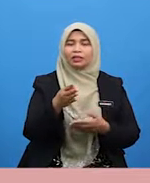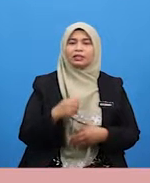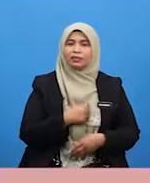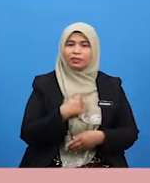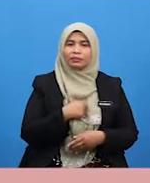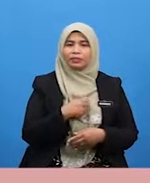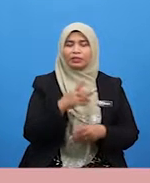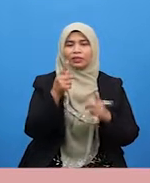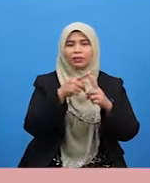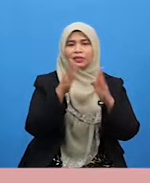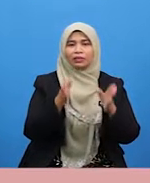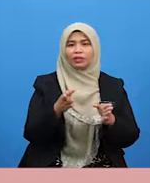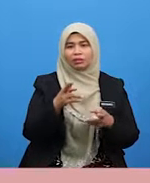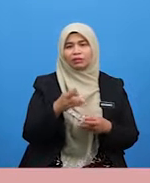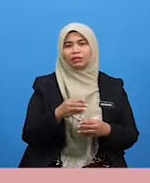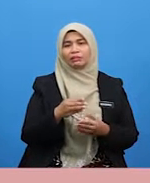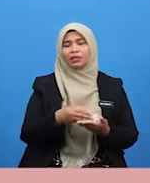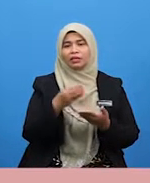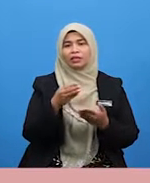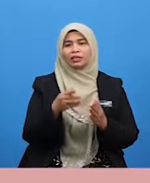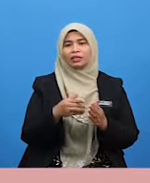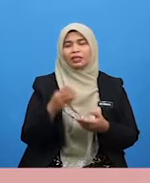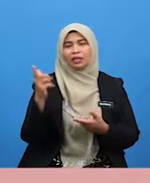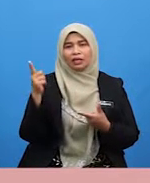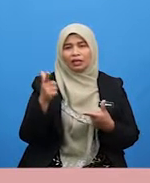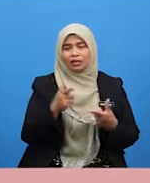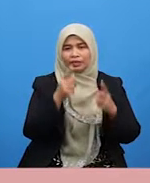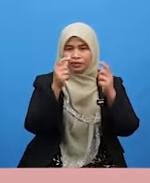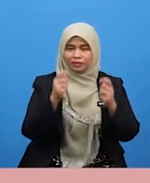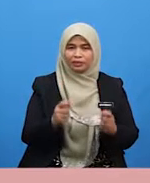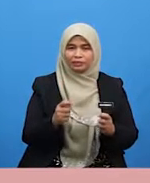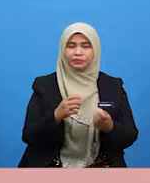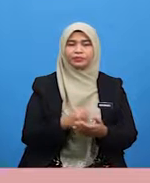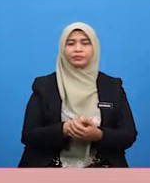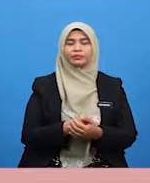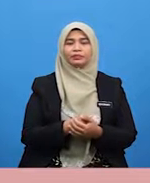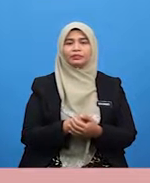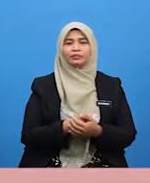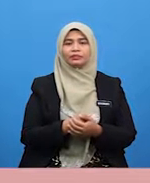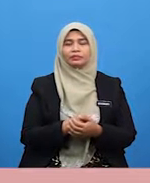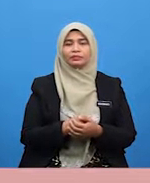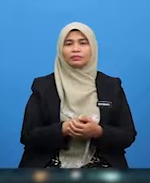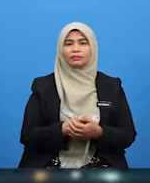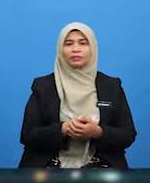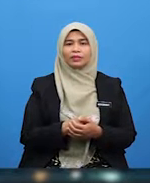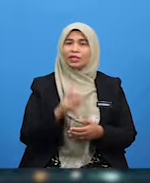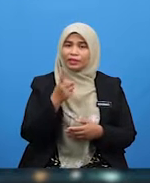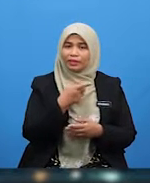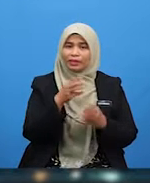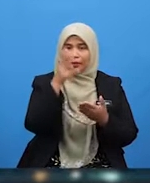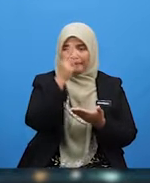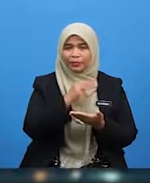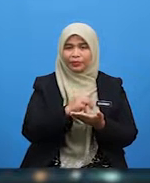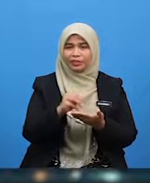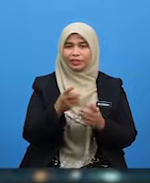tetamu. Apalagi, jangan lepaskan peluang mendapat pahala ini. Kita mulakan dari